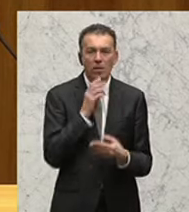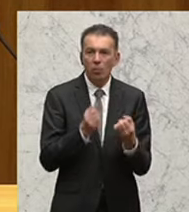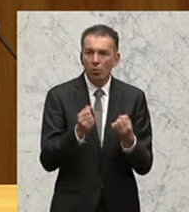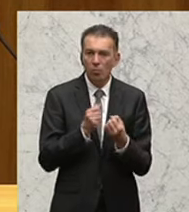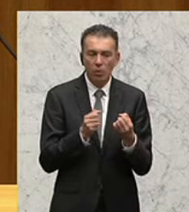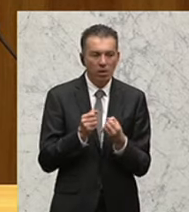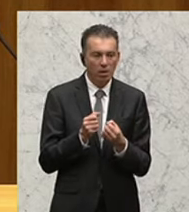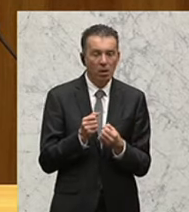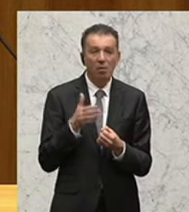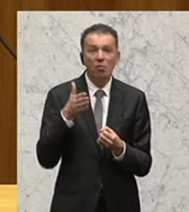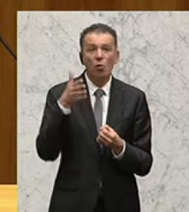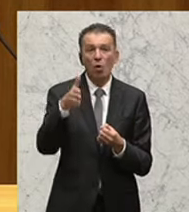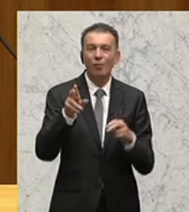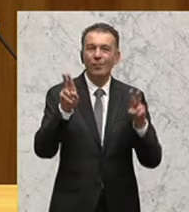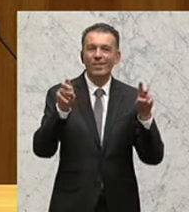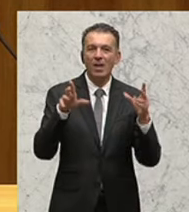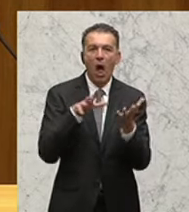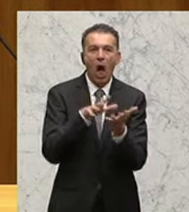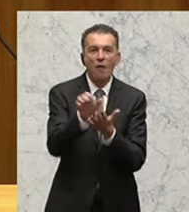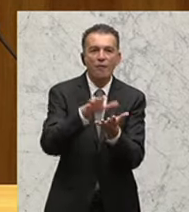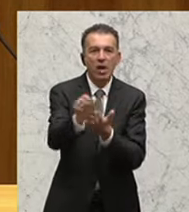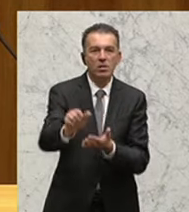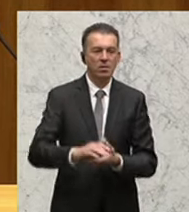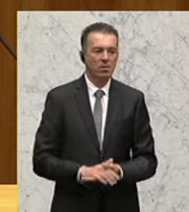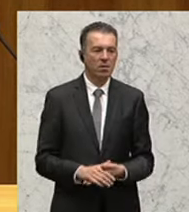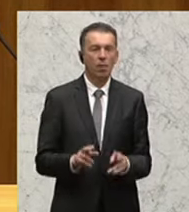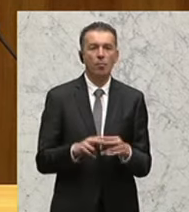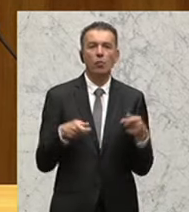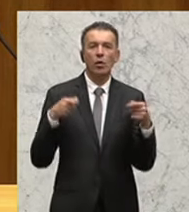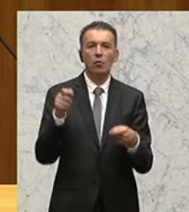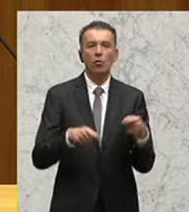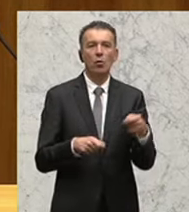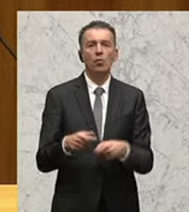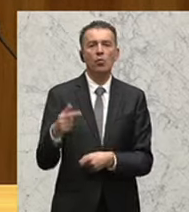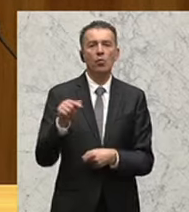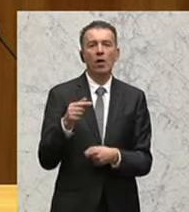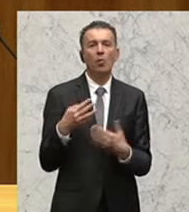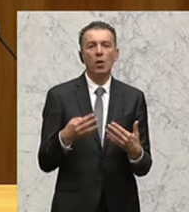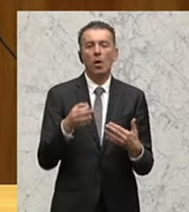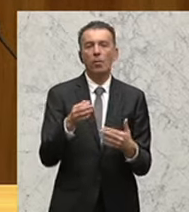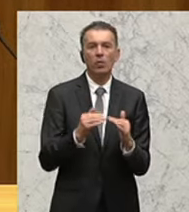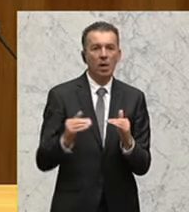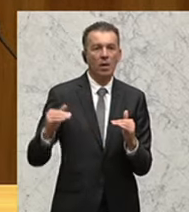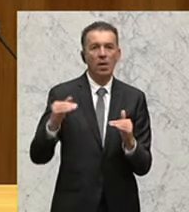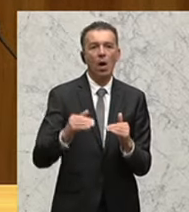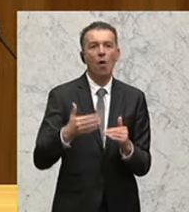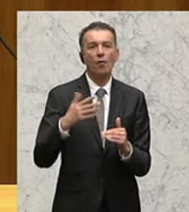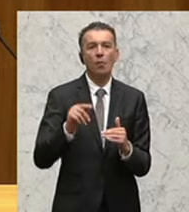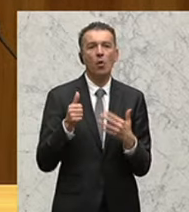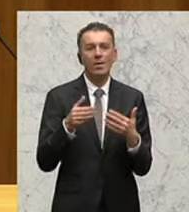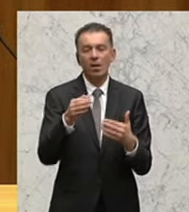Pensionspolitik unsere Zukunft auffrisst. Der Bundeszuschuss wird von 2,9% auf 5,6% des BIPs bis zum